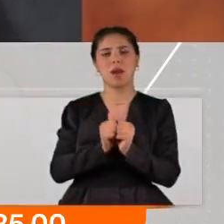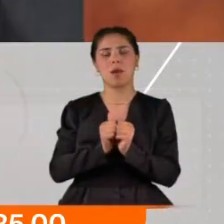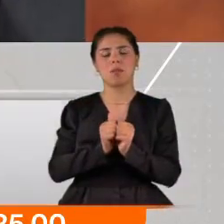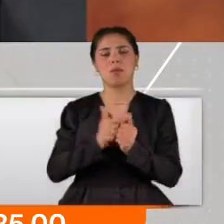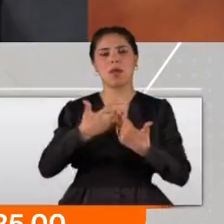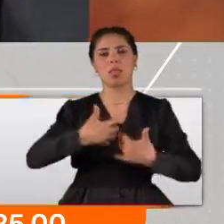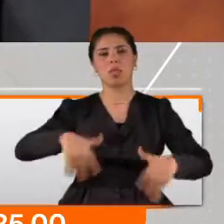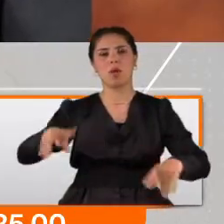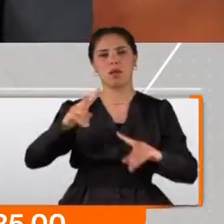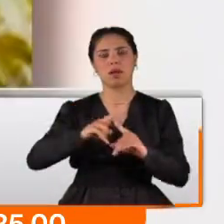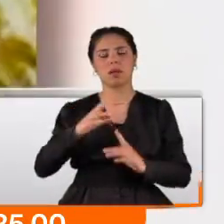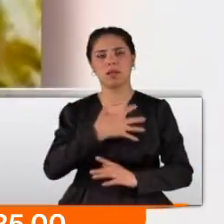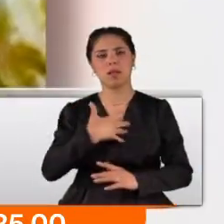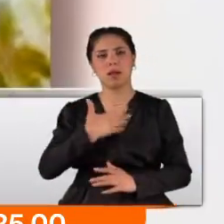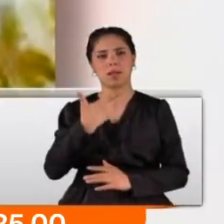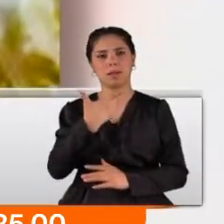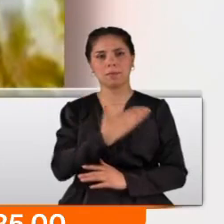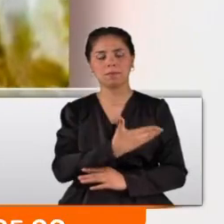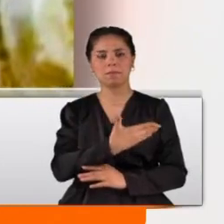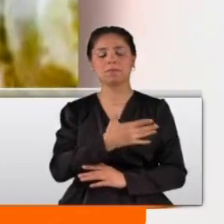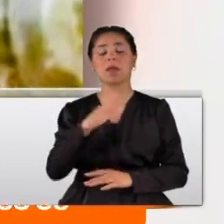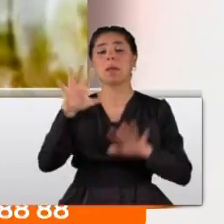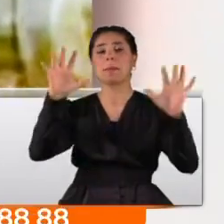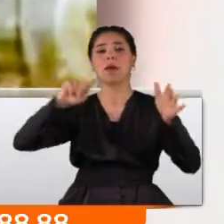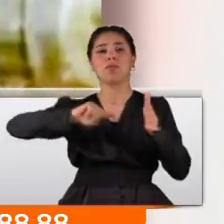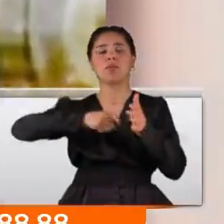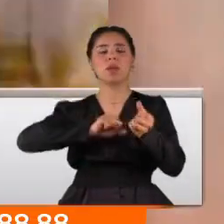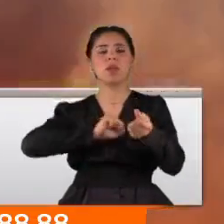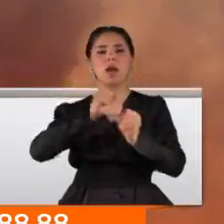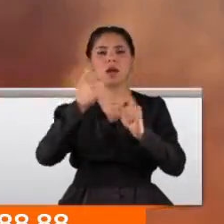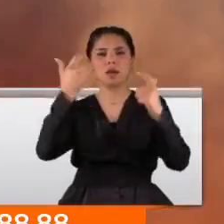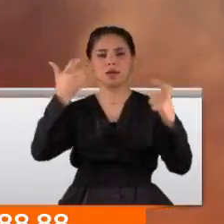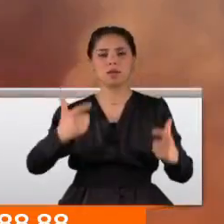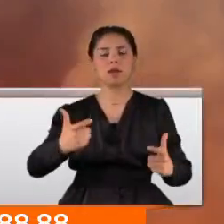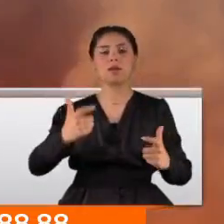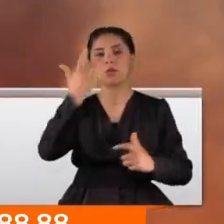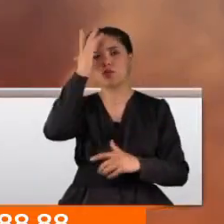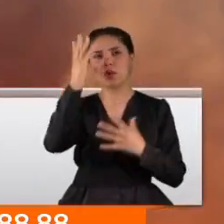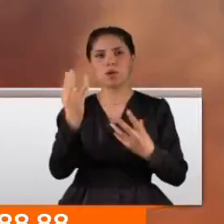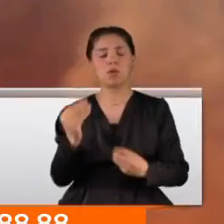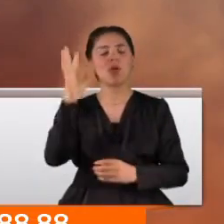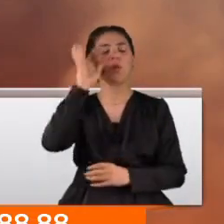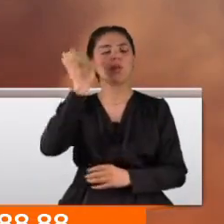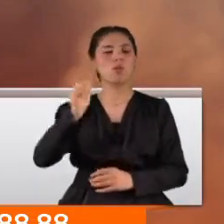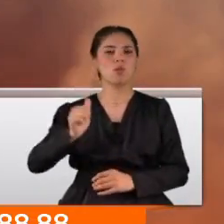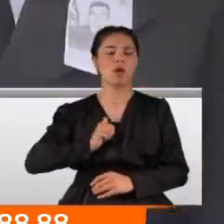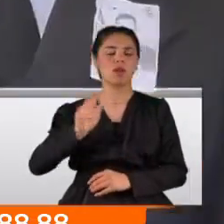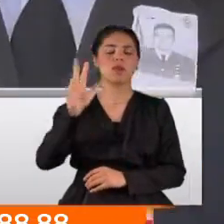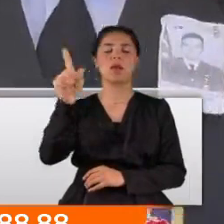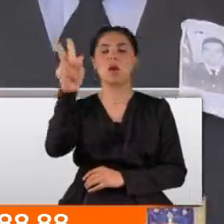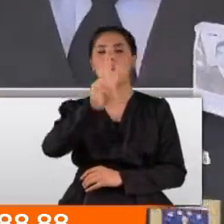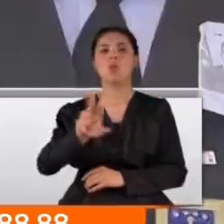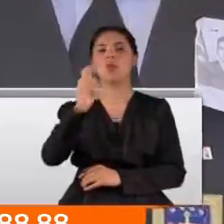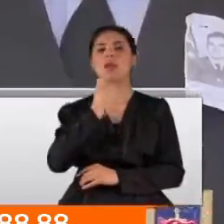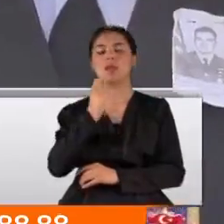tane de aslan gibi çocuğu var inşallah. Pençe Kilit Harekat Bölgesi'nde şehit düşen uzman çavuş Halil Şahin 37 yaşındaydı. Evli, biri